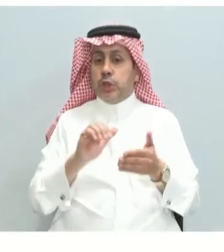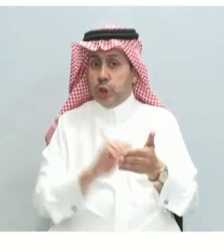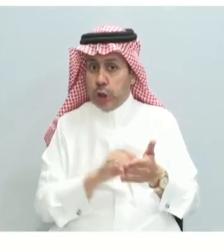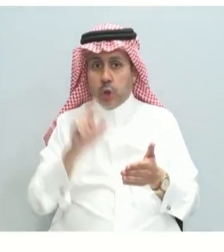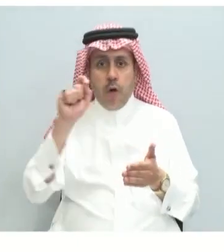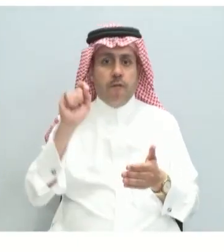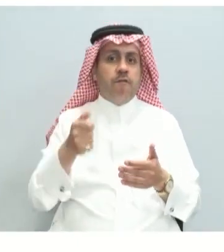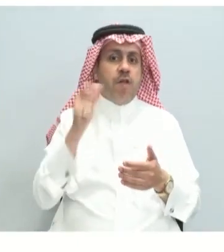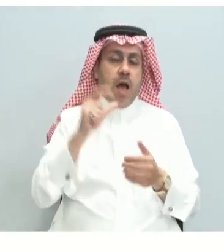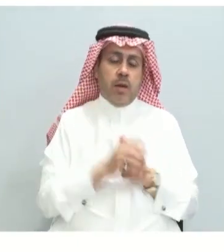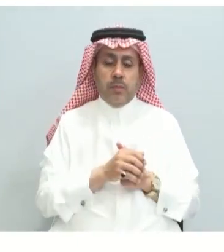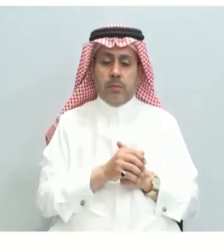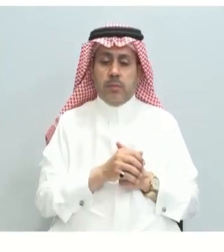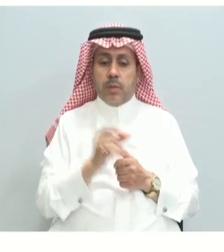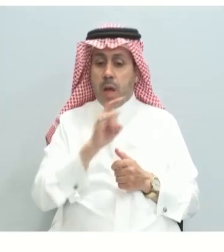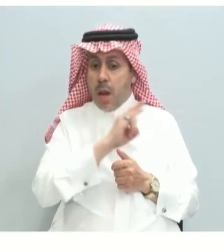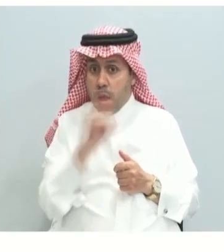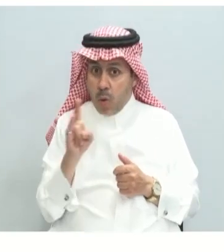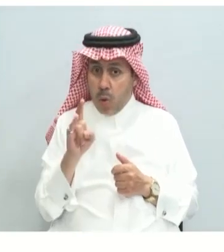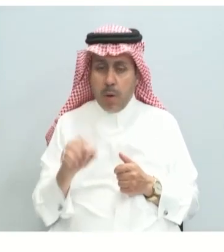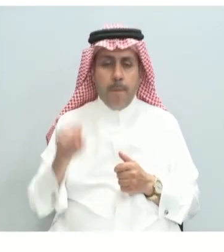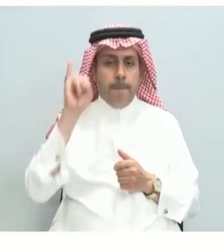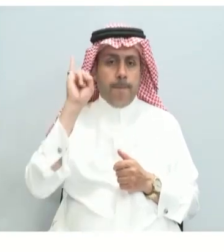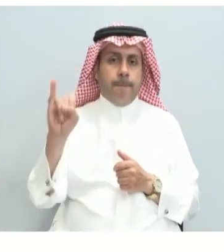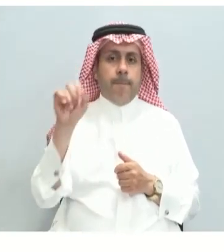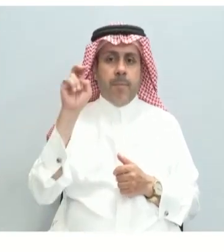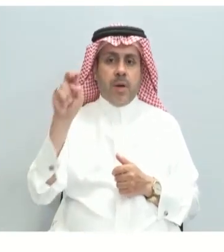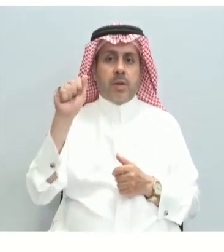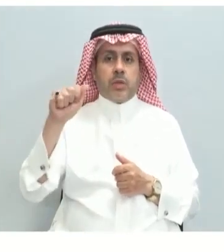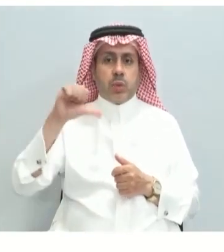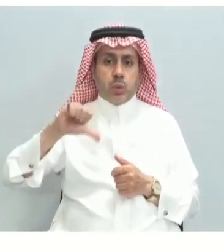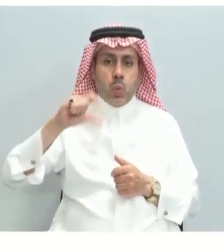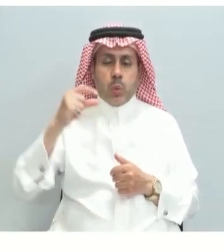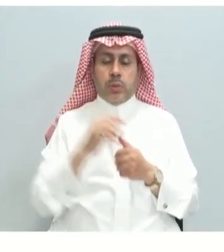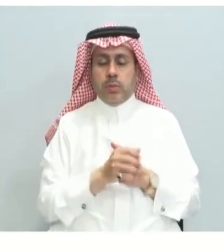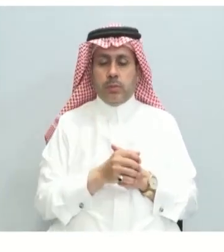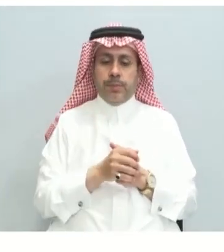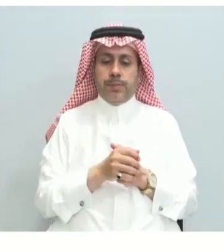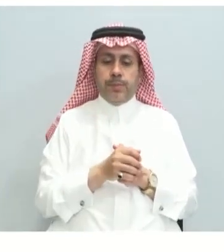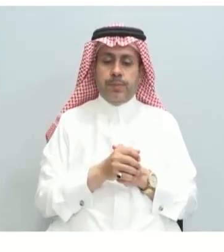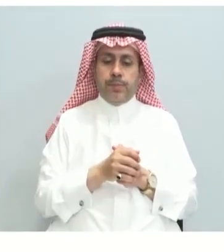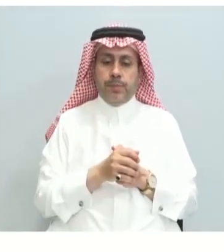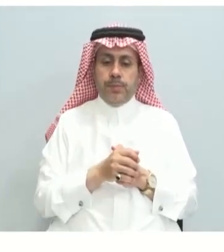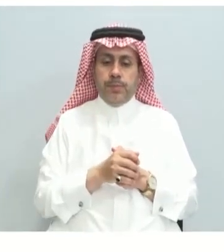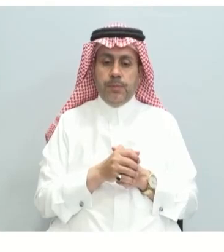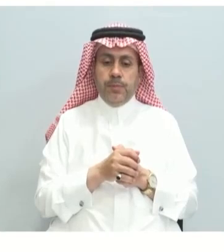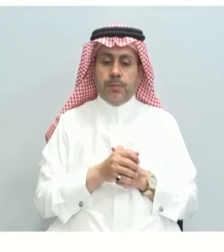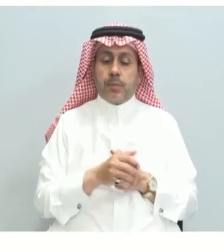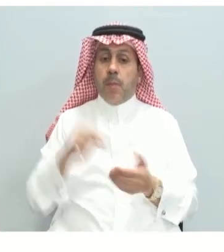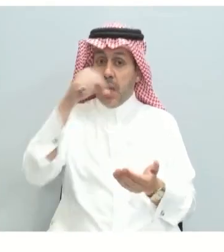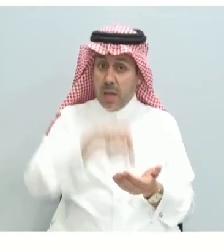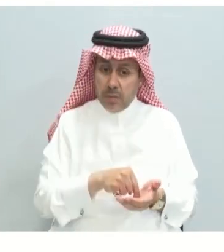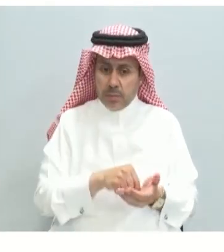شرط الفعل ألا يكون مقصودا، ألا يكون مقصودا بل